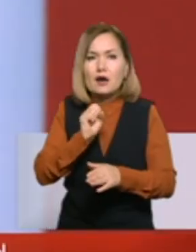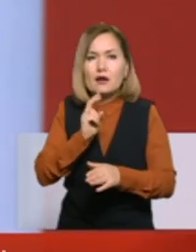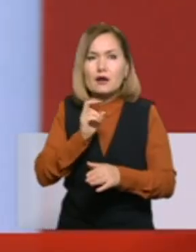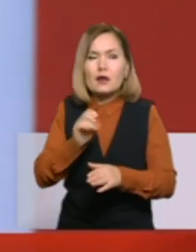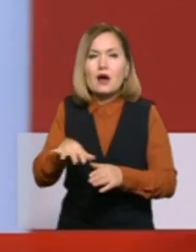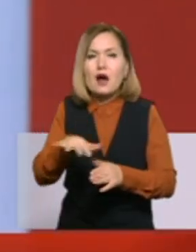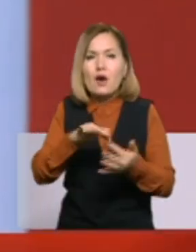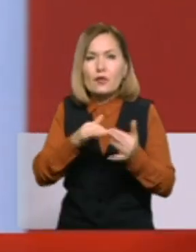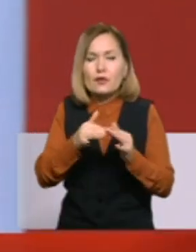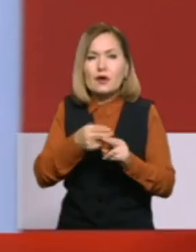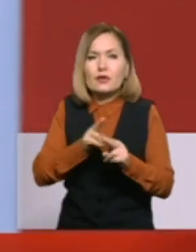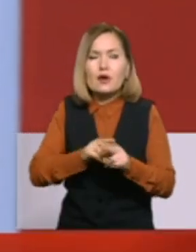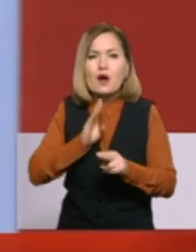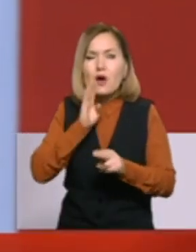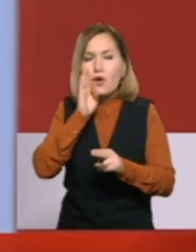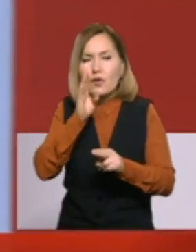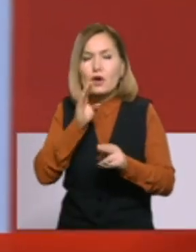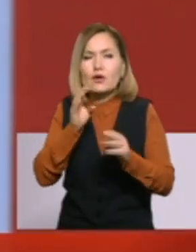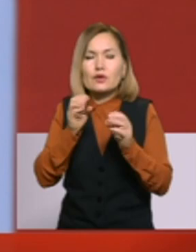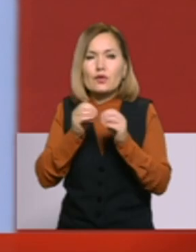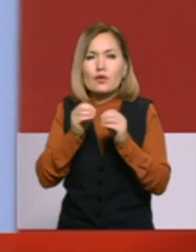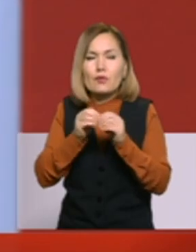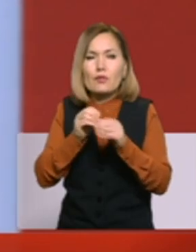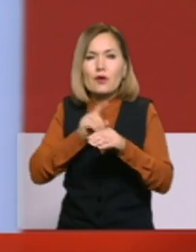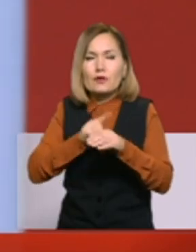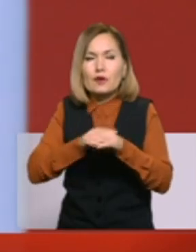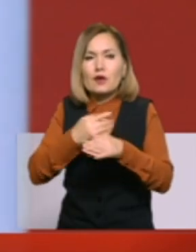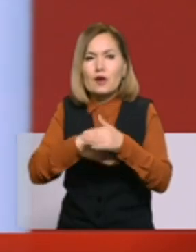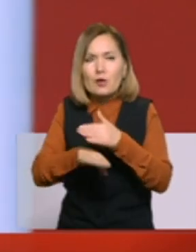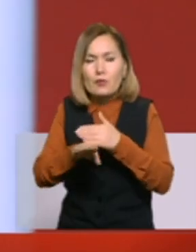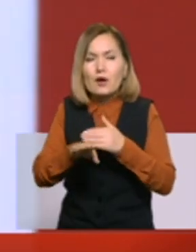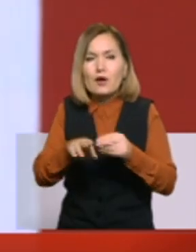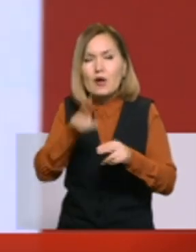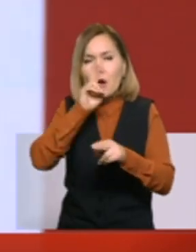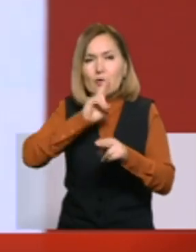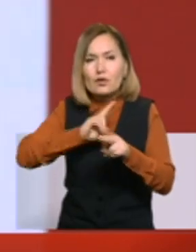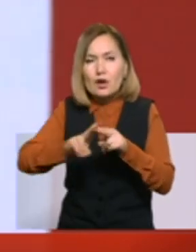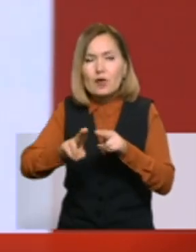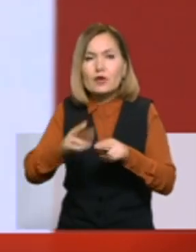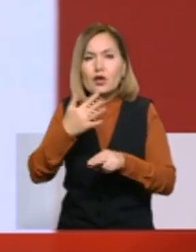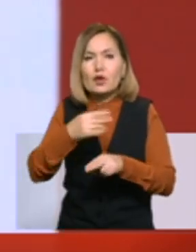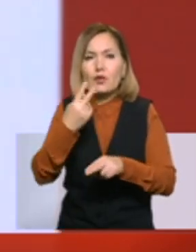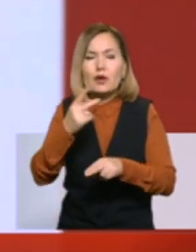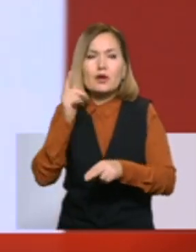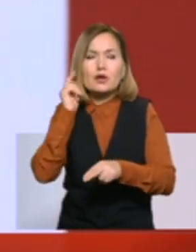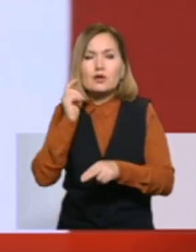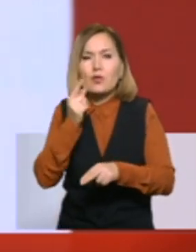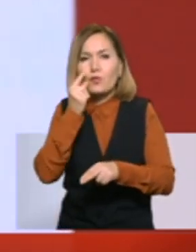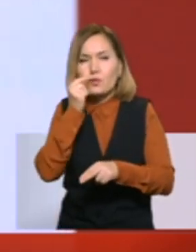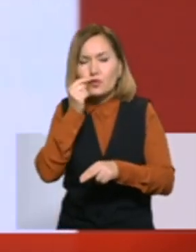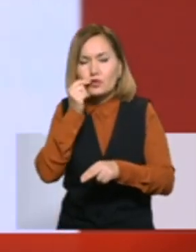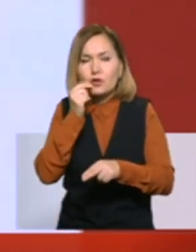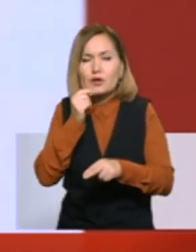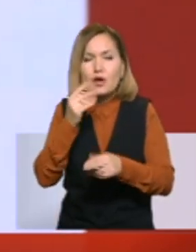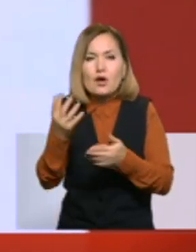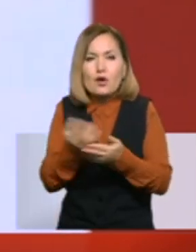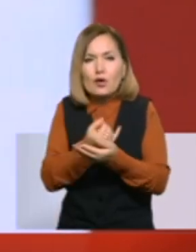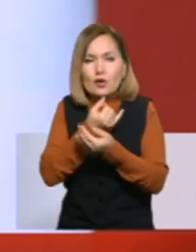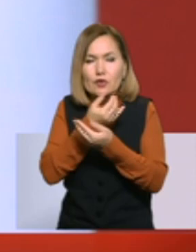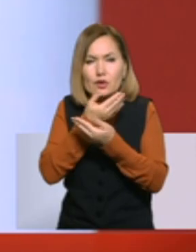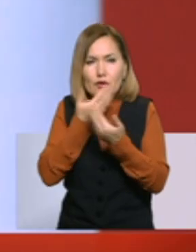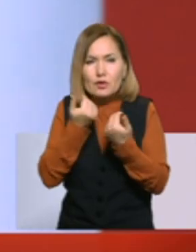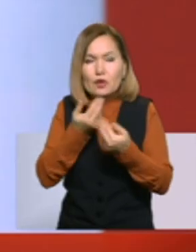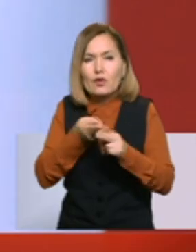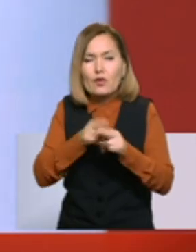кеше таңғы сағат 10-да жұмыстан шығып, боранда жоғалып кеткен 52 жастағы ер адам әлі табылмай жатыр. Бүгін түстен кейін